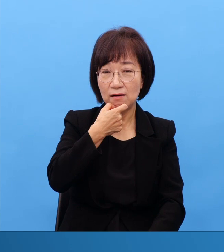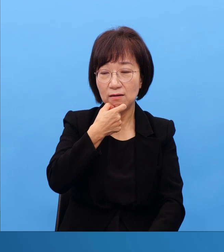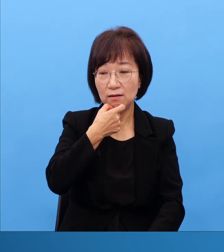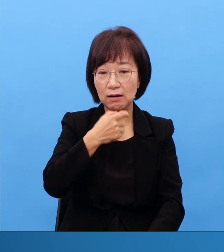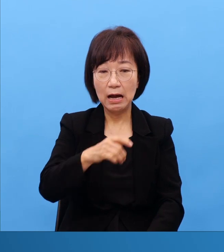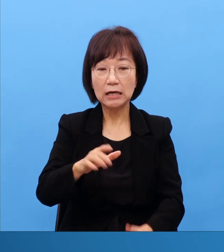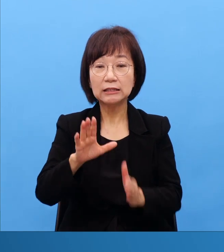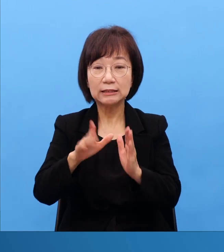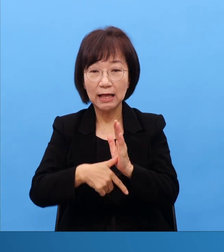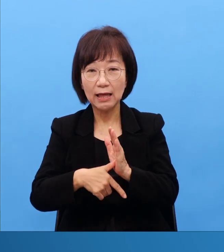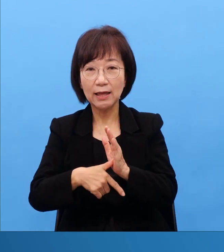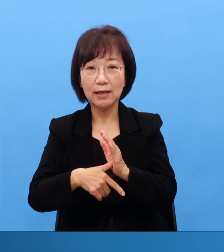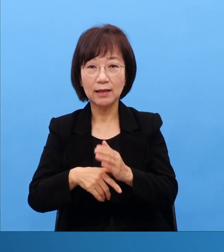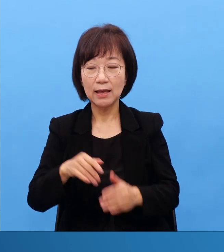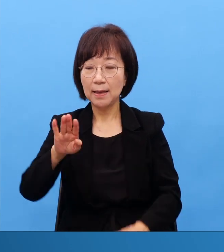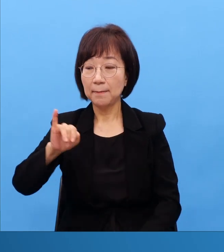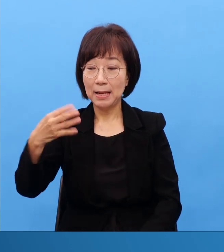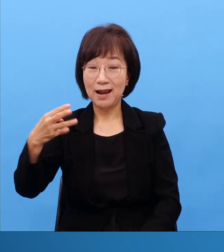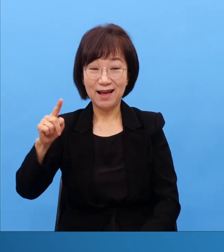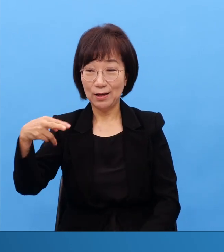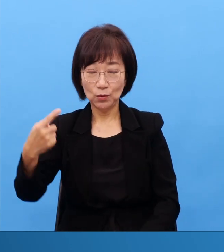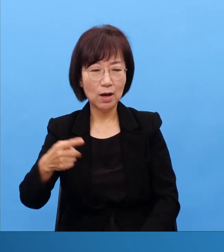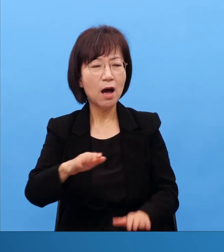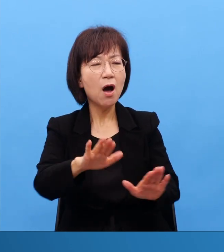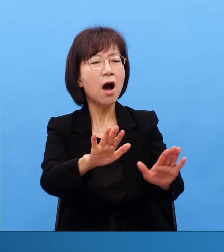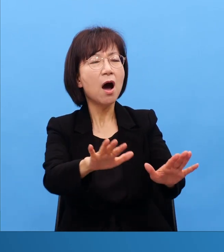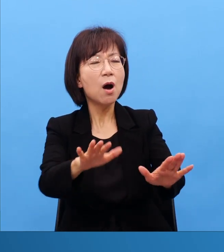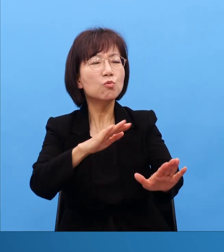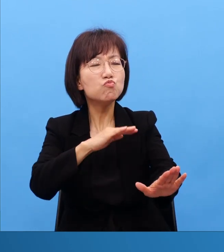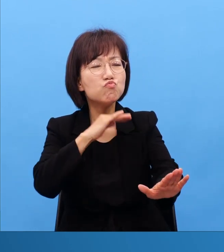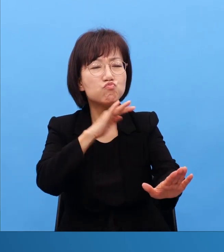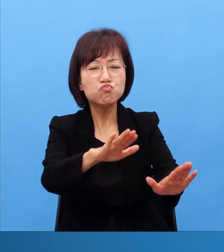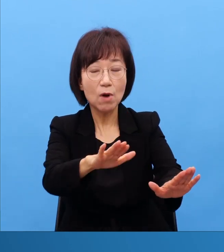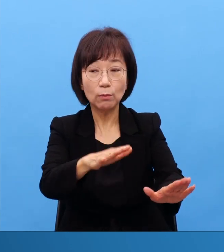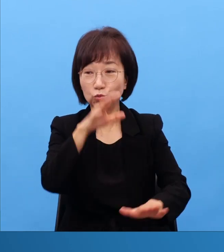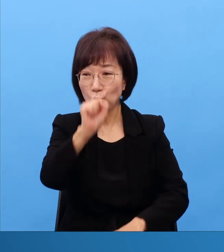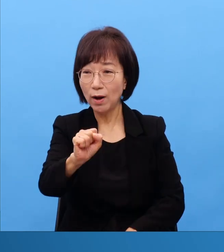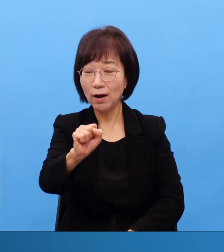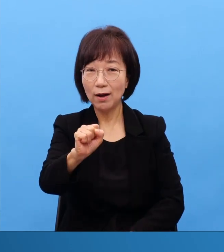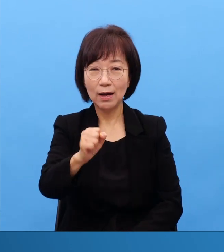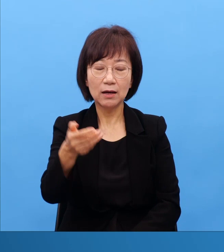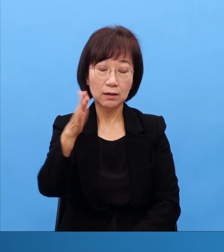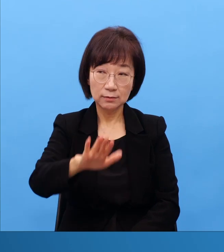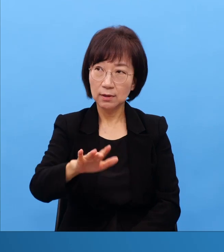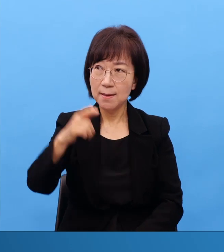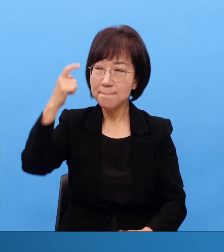되는데 극렬히 반대하니까 결국은